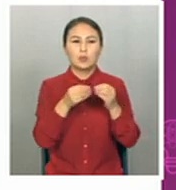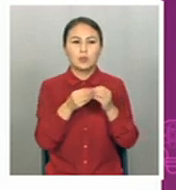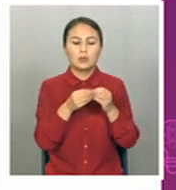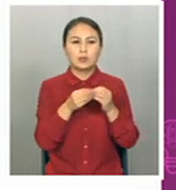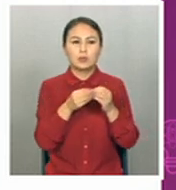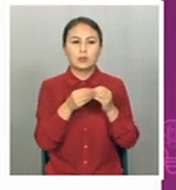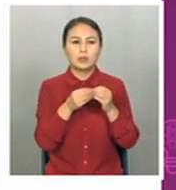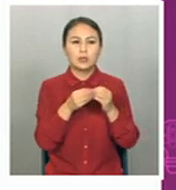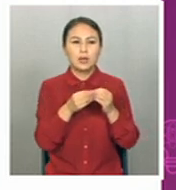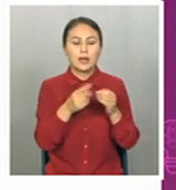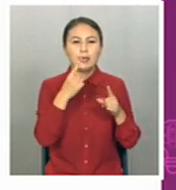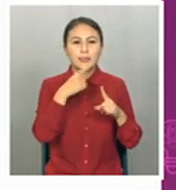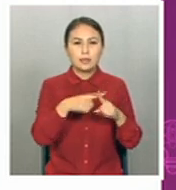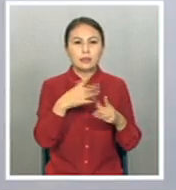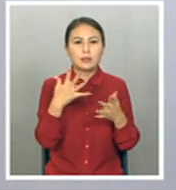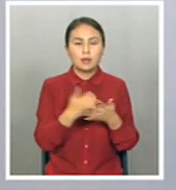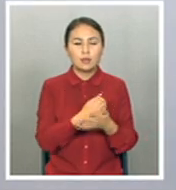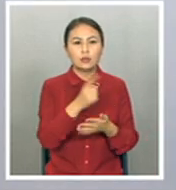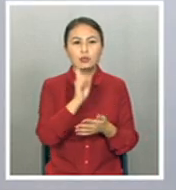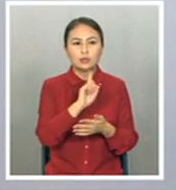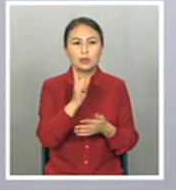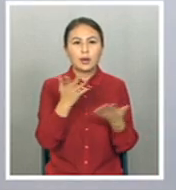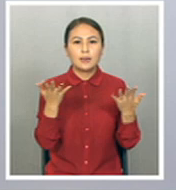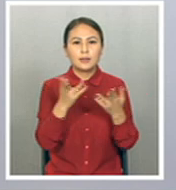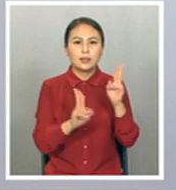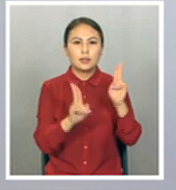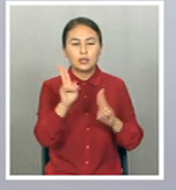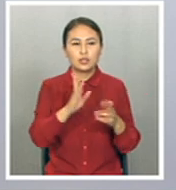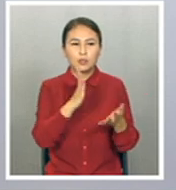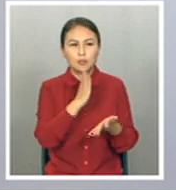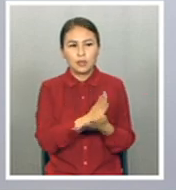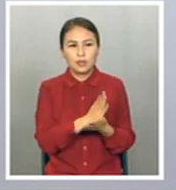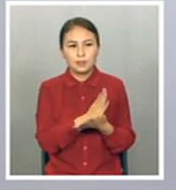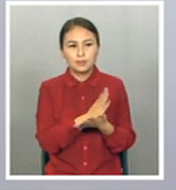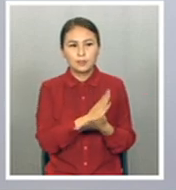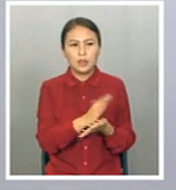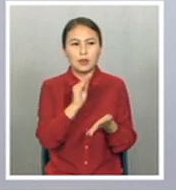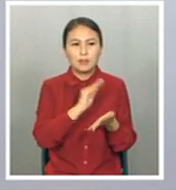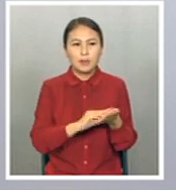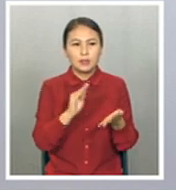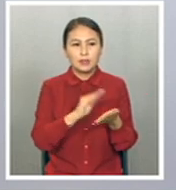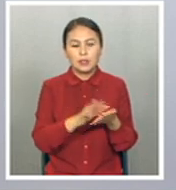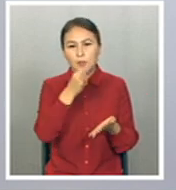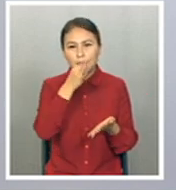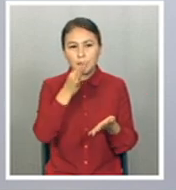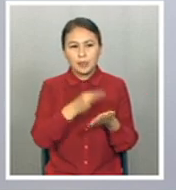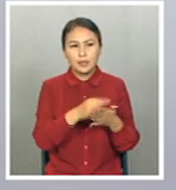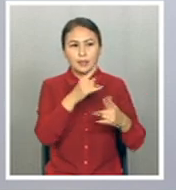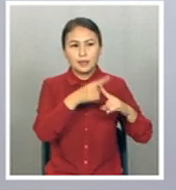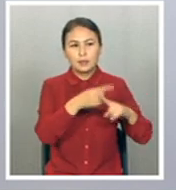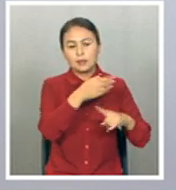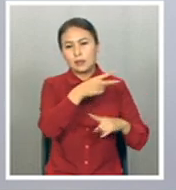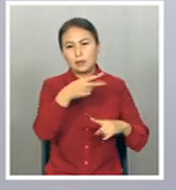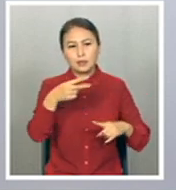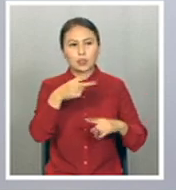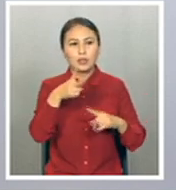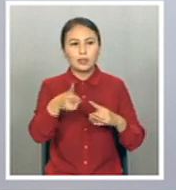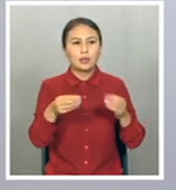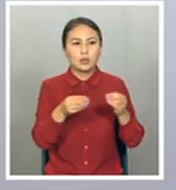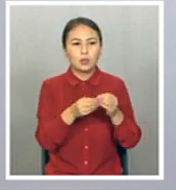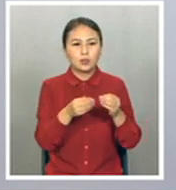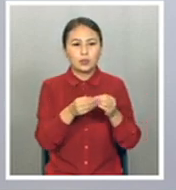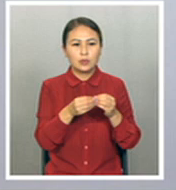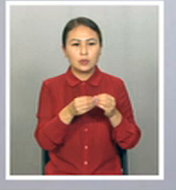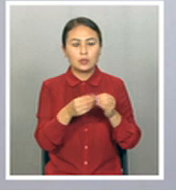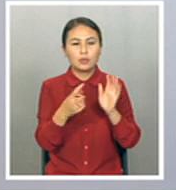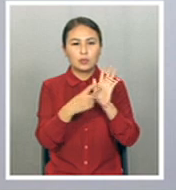Енді X-ті табу үшін қандай ереже бар еді? Мына өрнектің мәнін X-тің алдында көбейтіліп тұрған санға